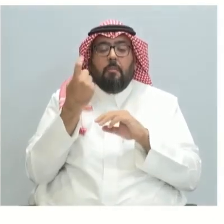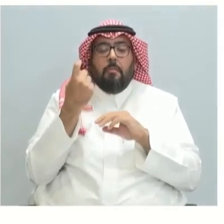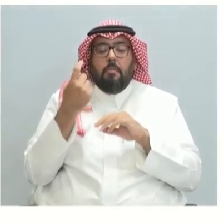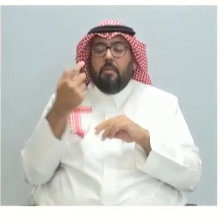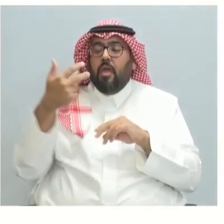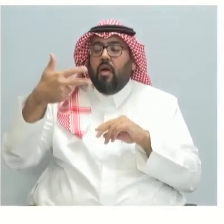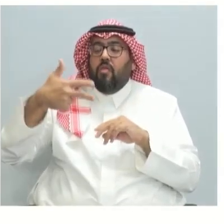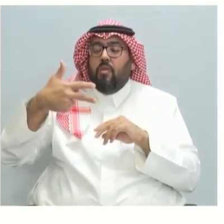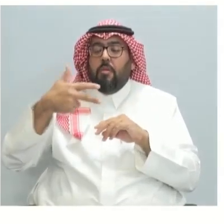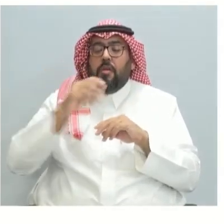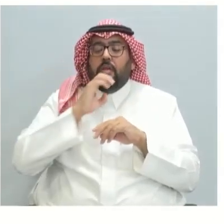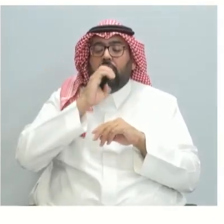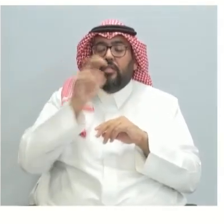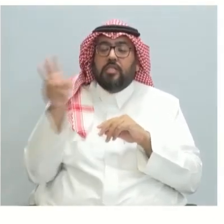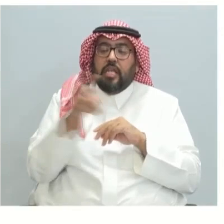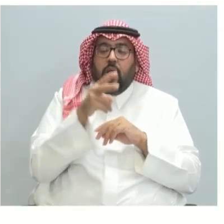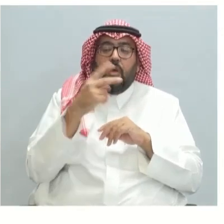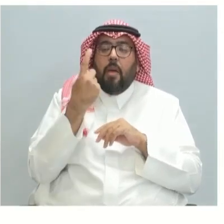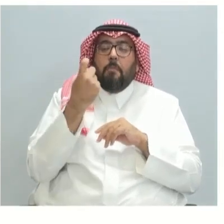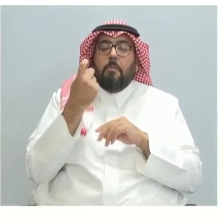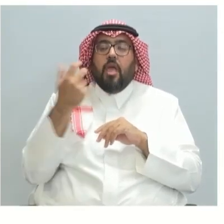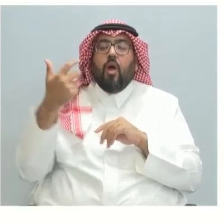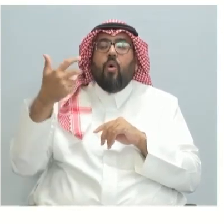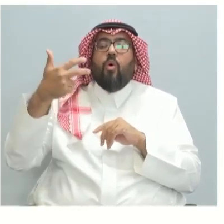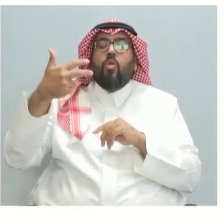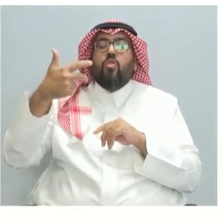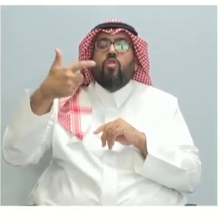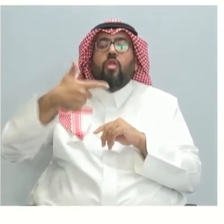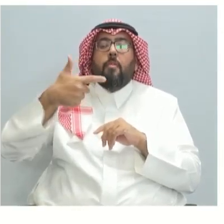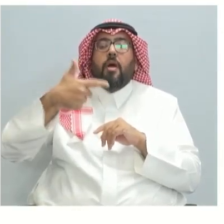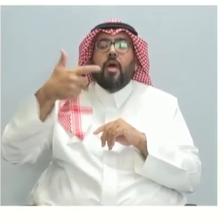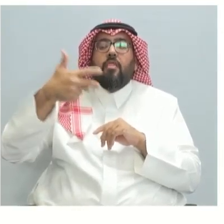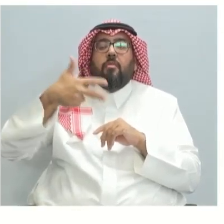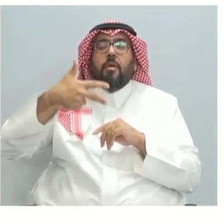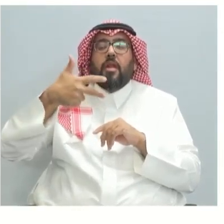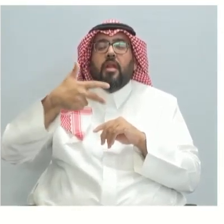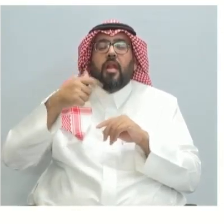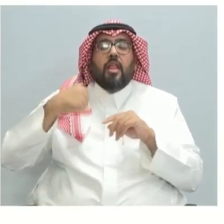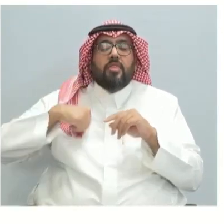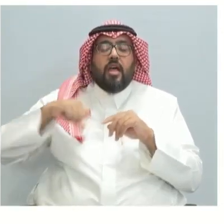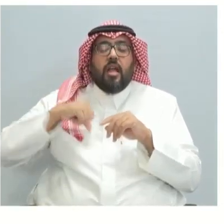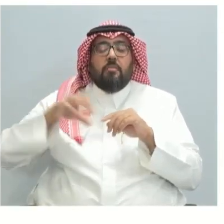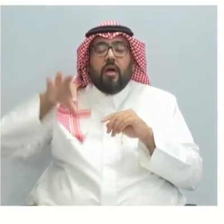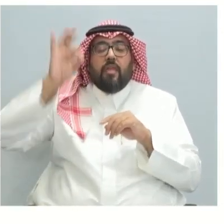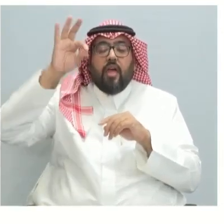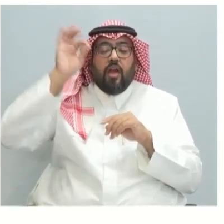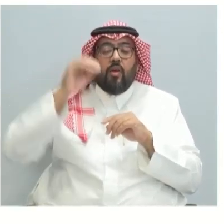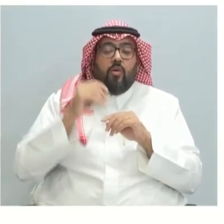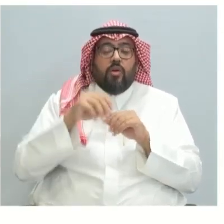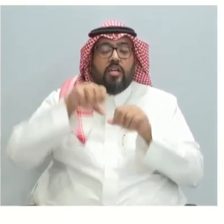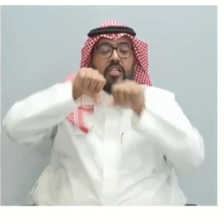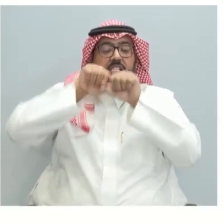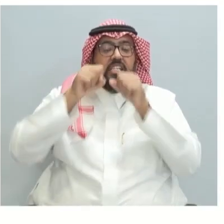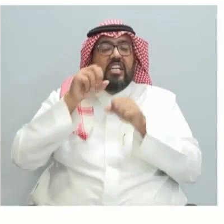فاجابته صحيحه اذا 180 طالبا فضلوا جزر من بين 400 طالب